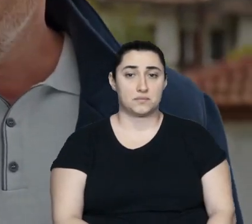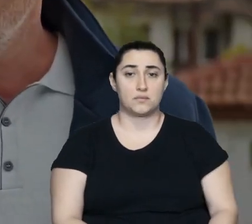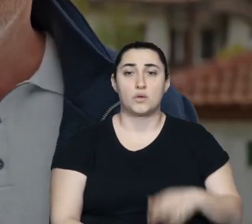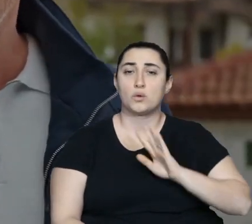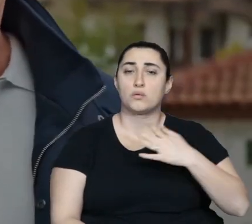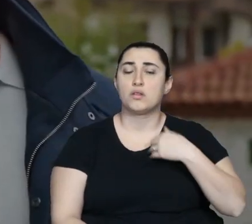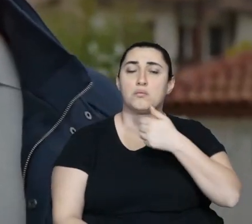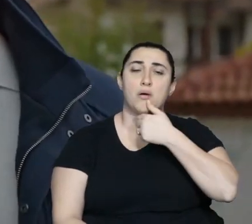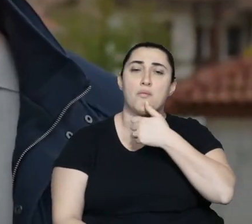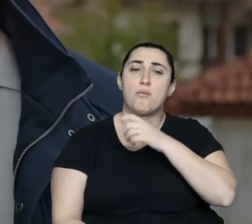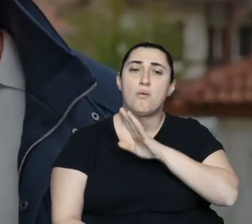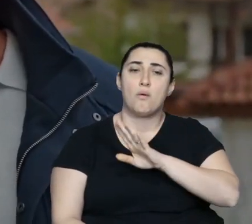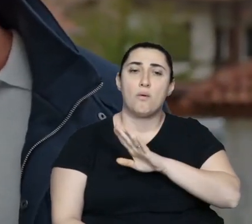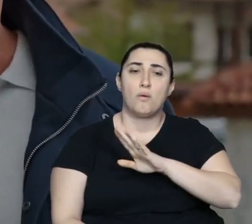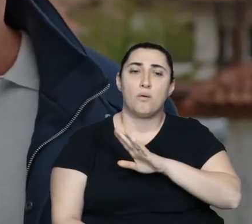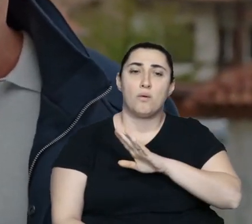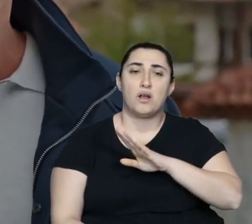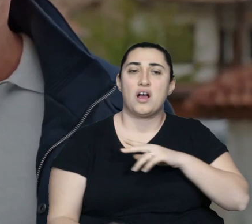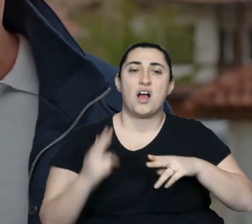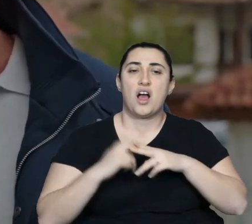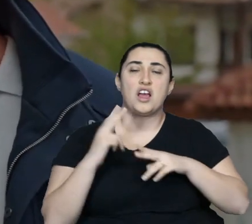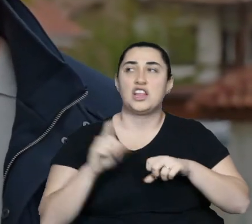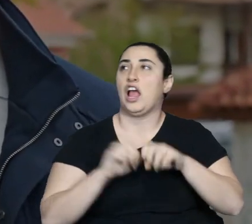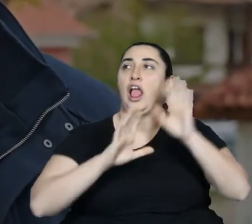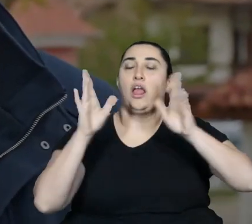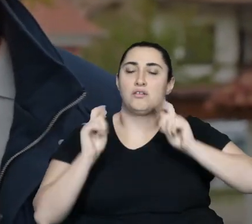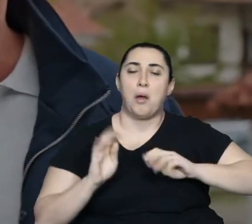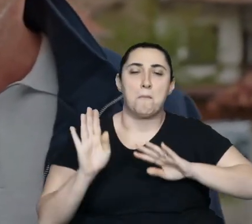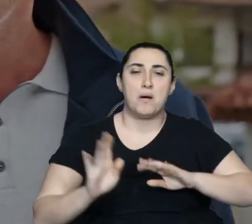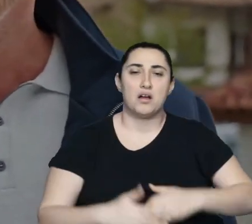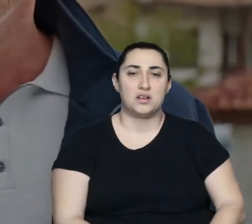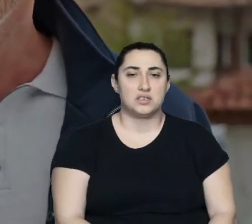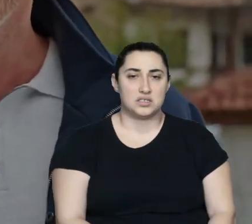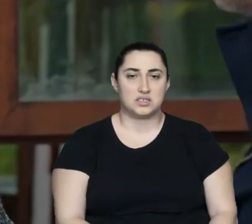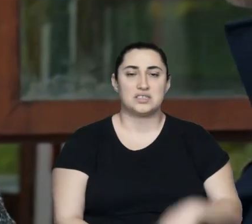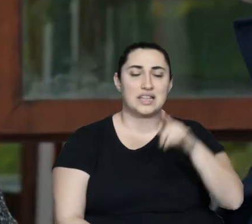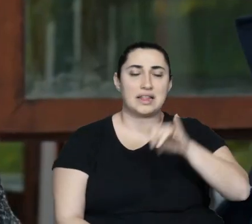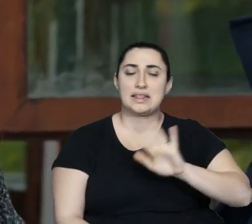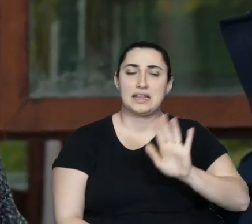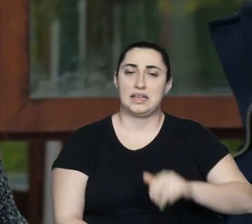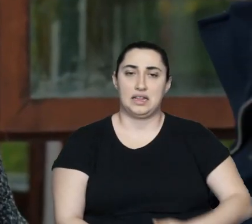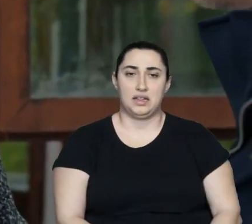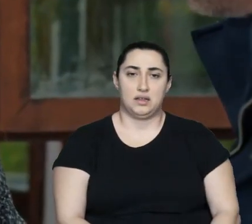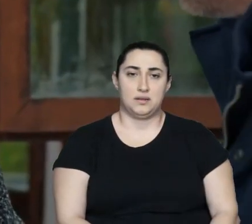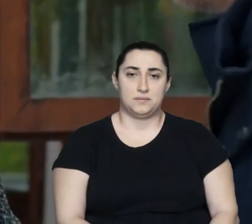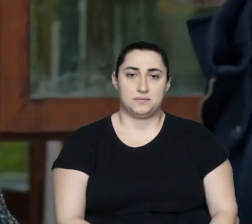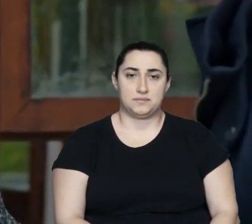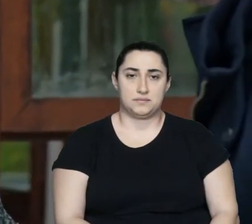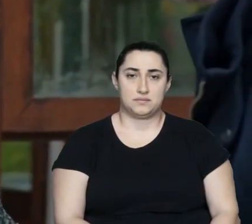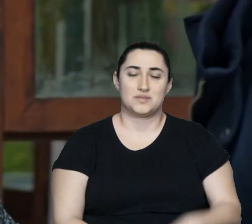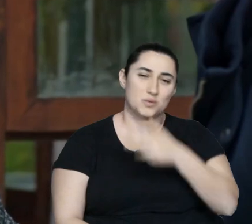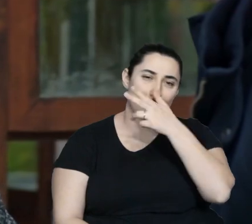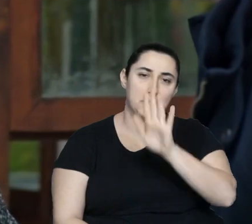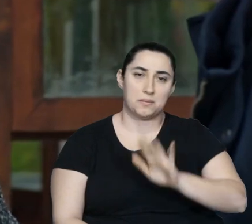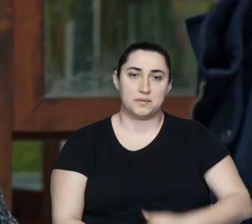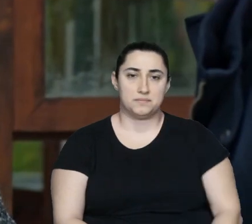Yok canım, benim babam öyle aniden yükselişler yapabilir. Yani seninle ilgili değil. Kusura